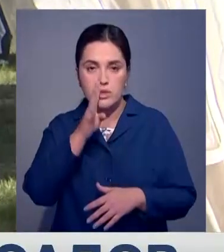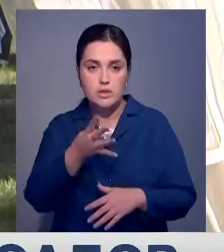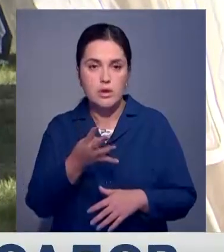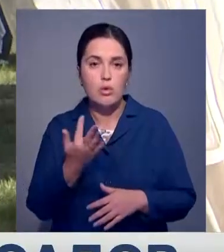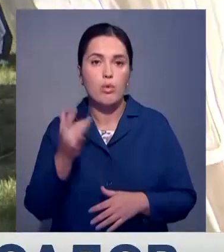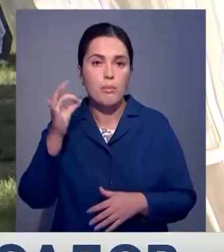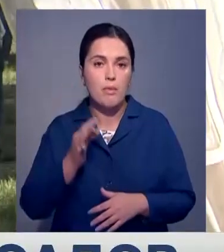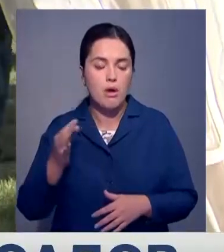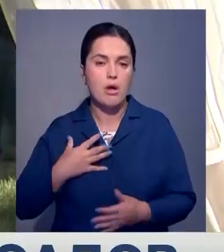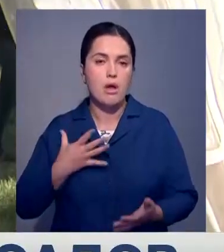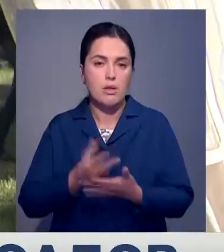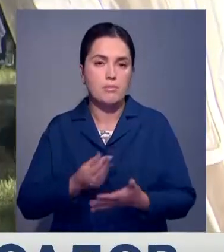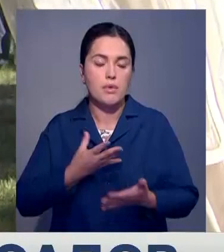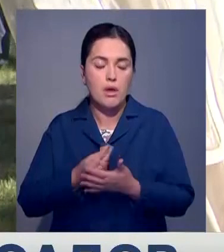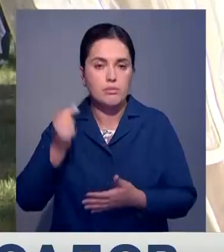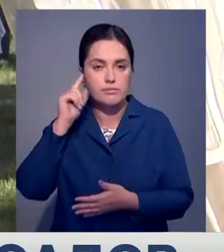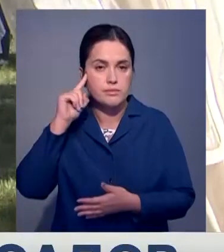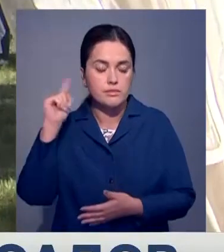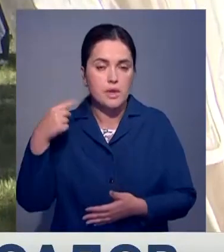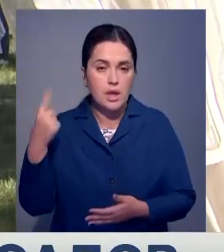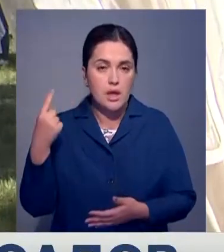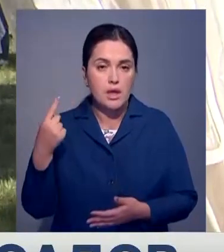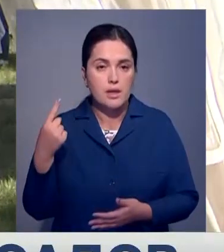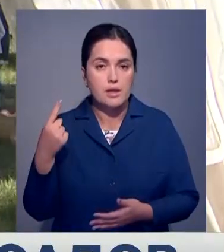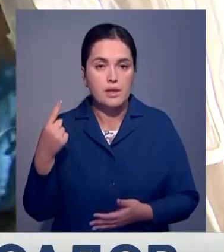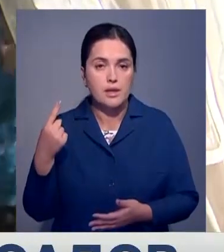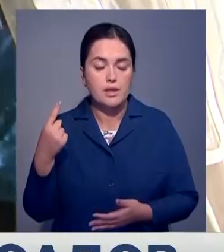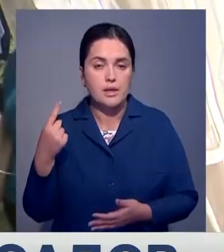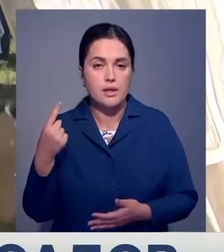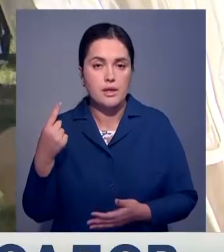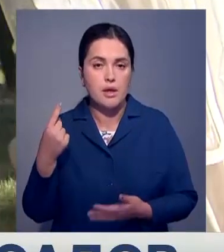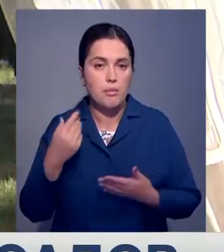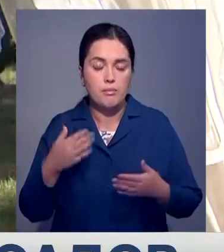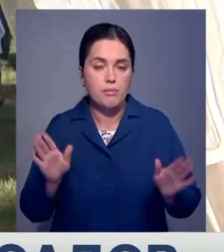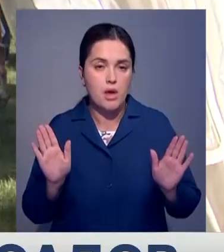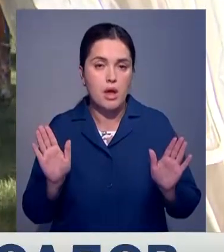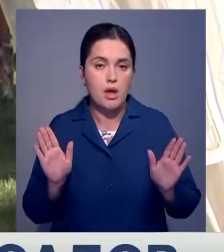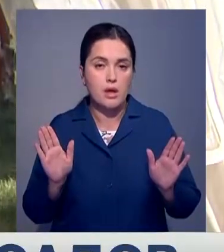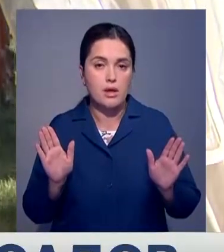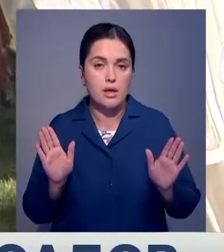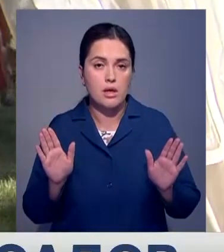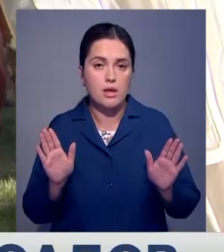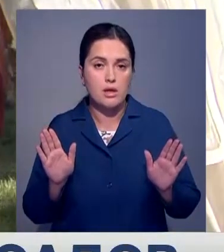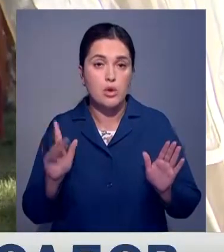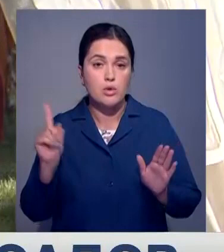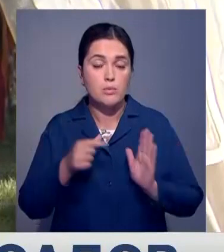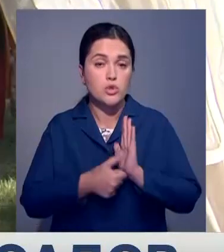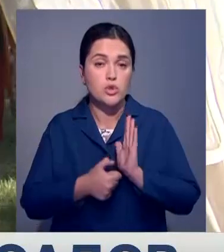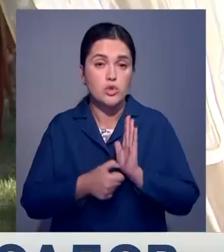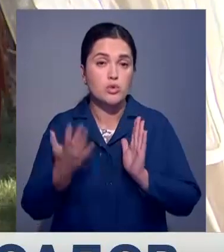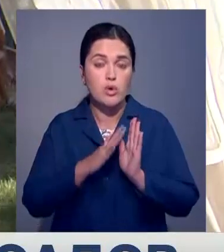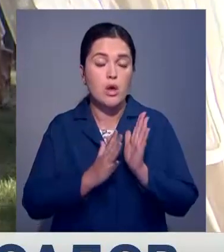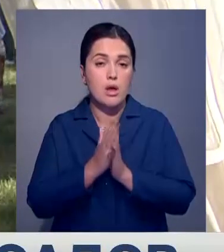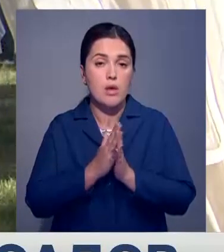сколько процентов обходится? Производить хотя бы 1 000 000 саженцев необходимо 600 миллионов тенге.